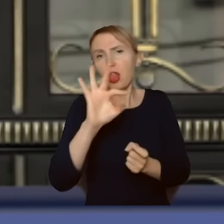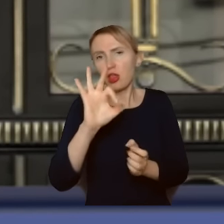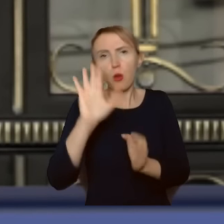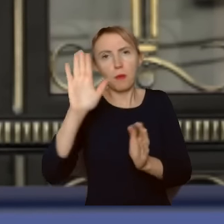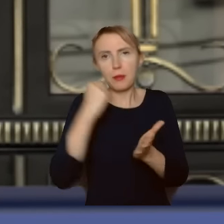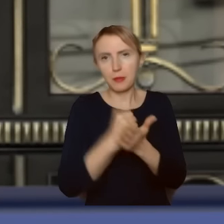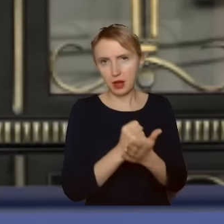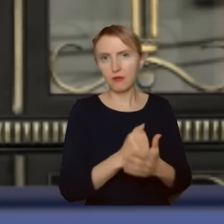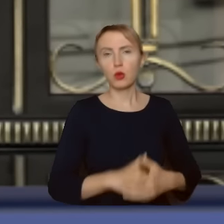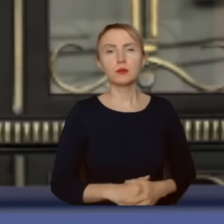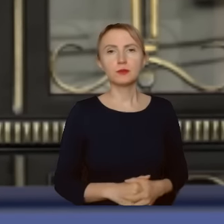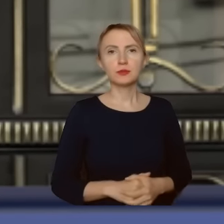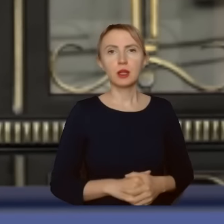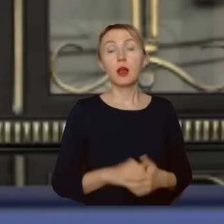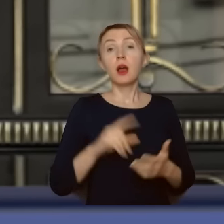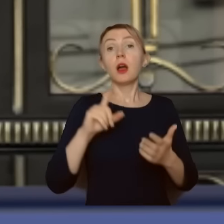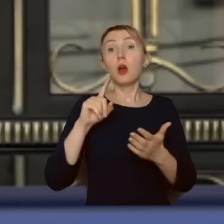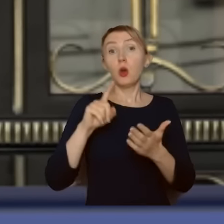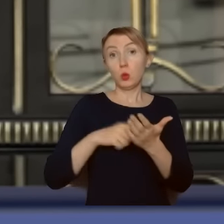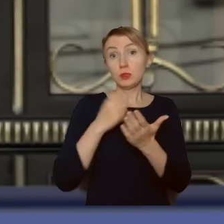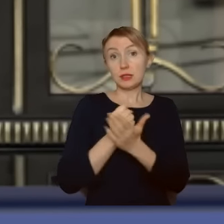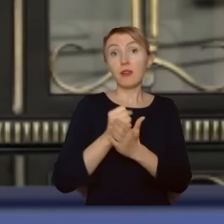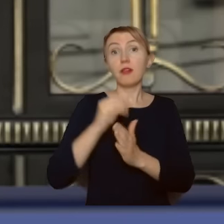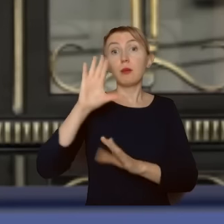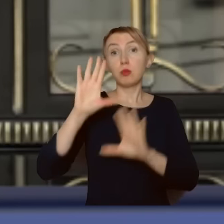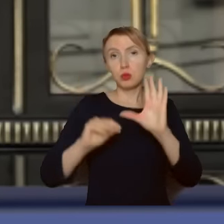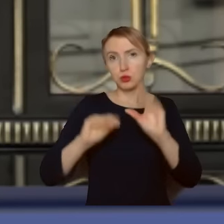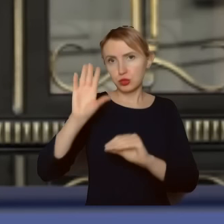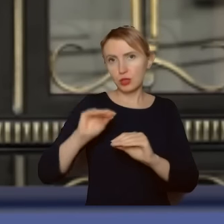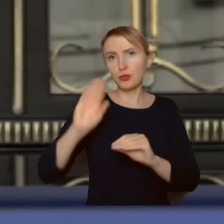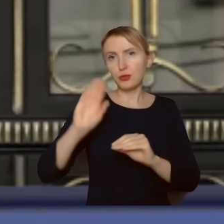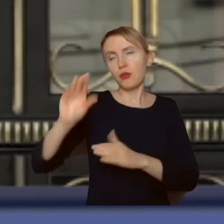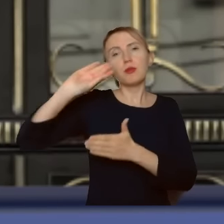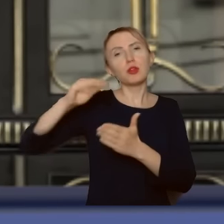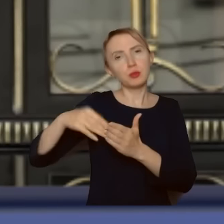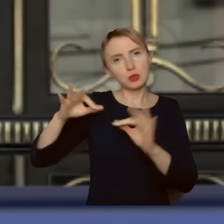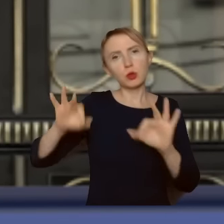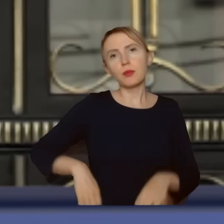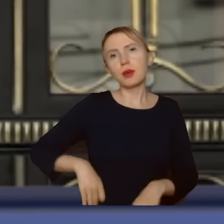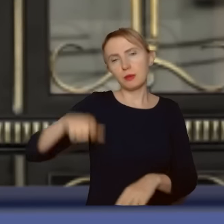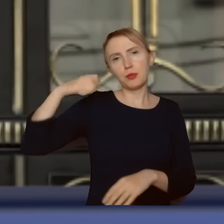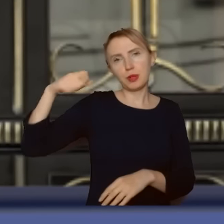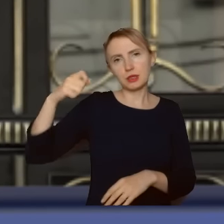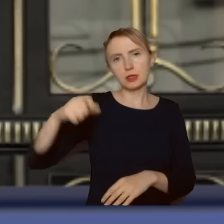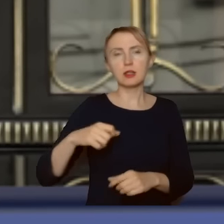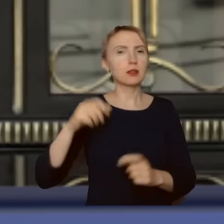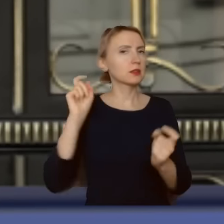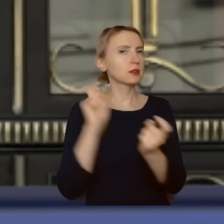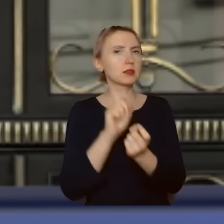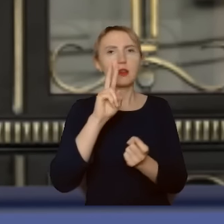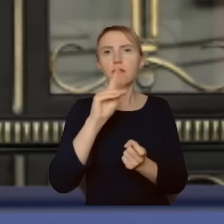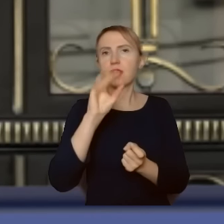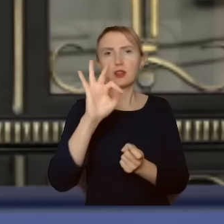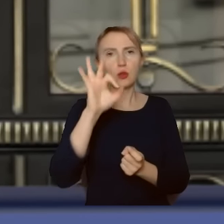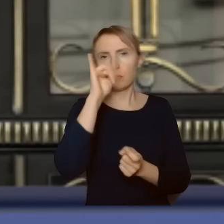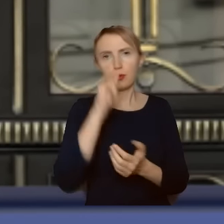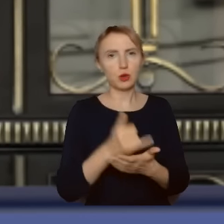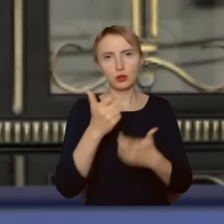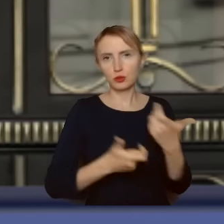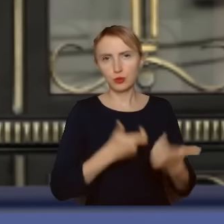ustawy budżetowej ma taką możliwość, no podpisuje. Prezydent tak jest. Tak, nie może zawetować. Nie może zawetować